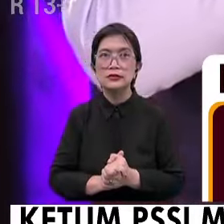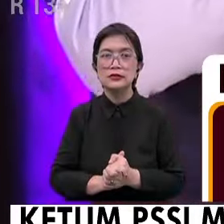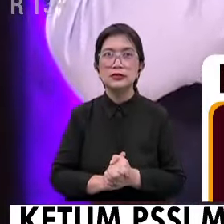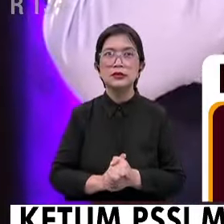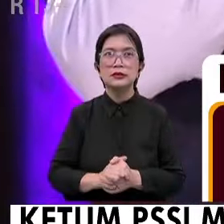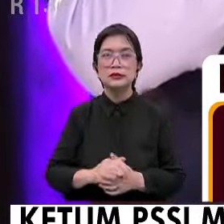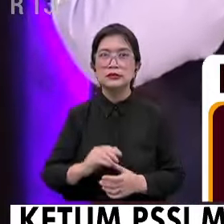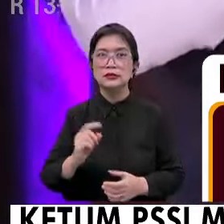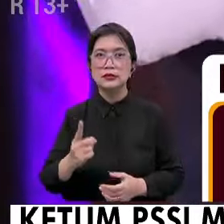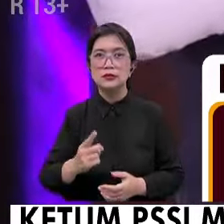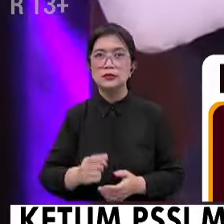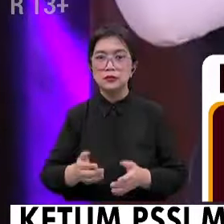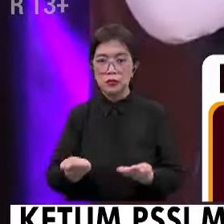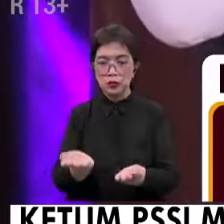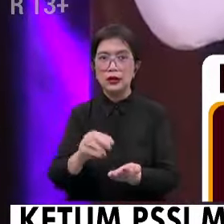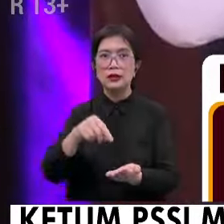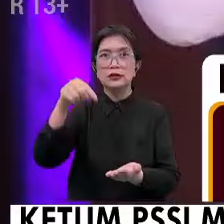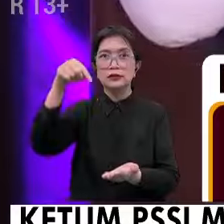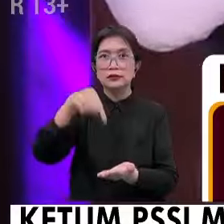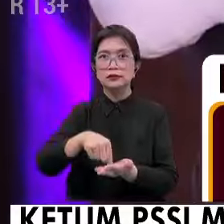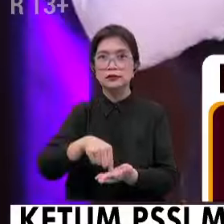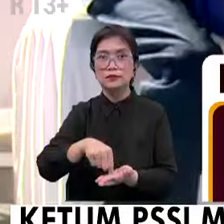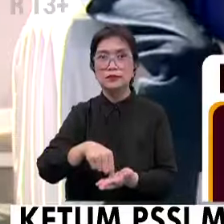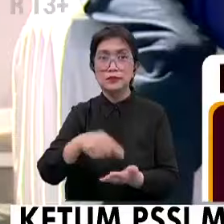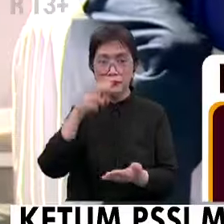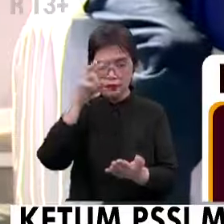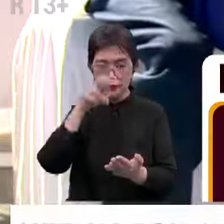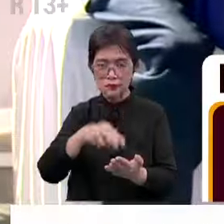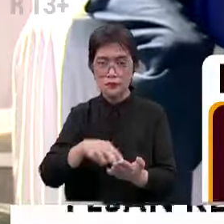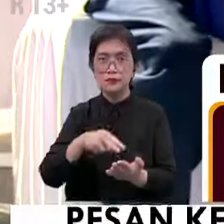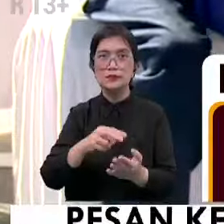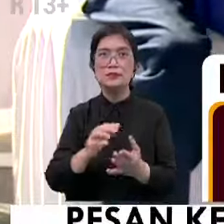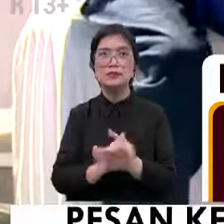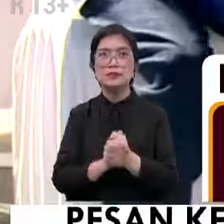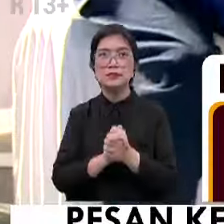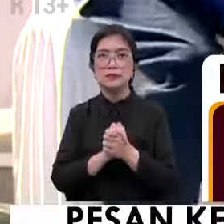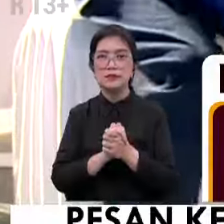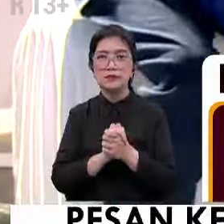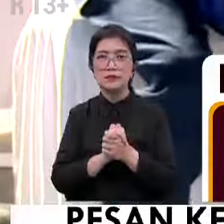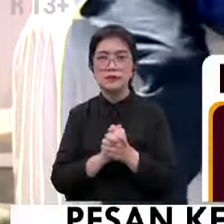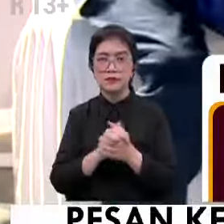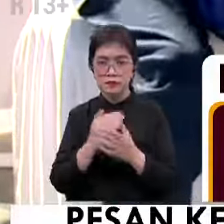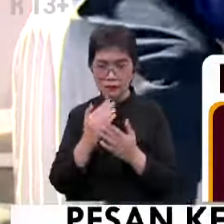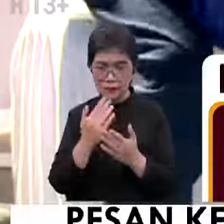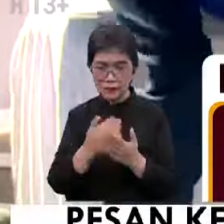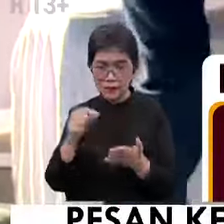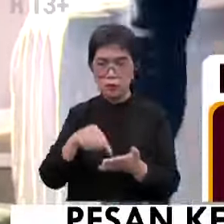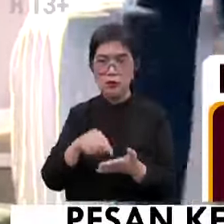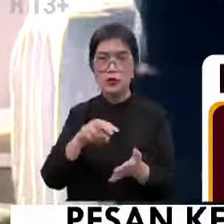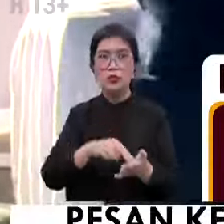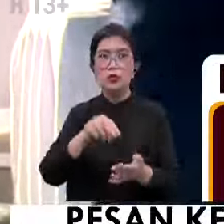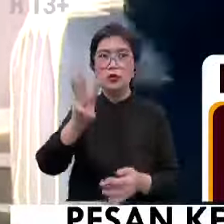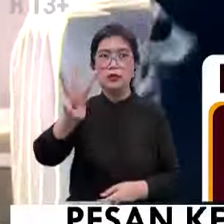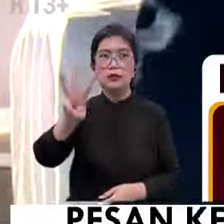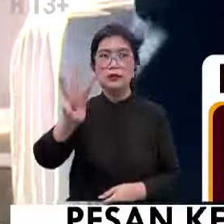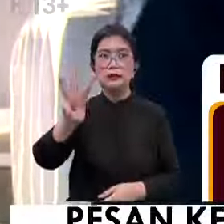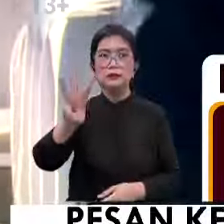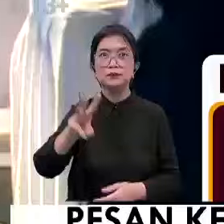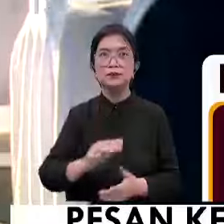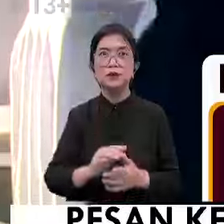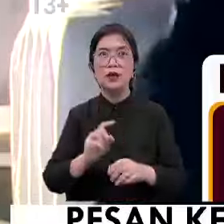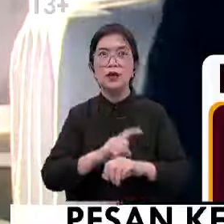Pertama buka suara, kedua lihat rompi biru, ketiga coblos nomor 3. Waktunya sudah